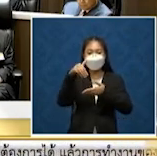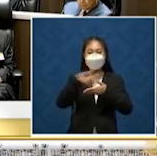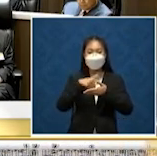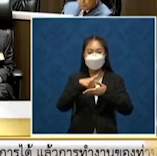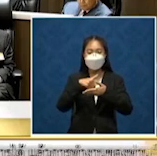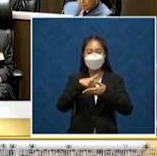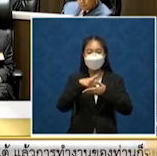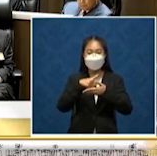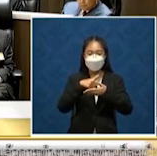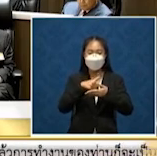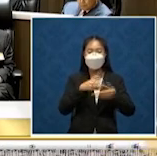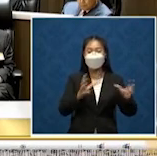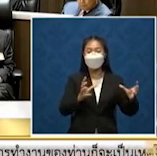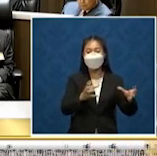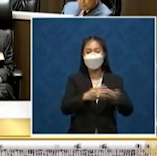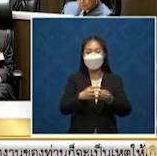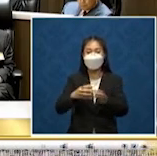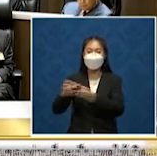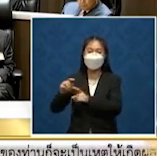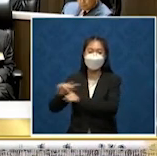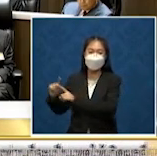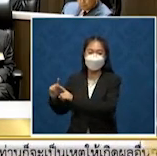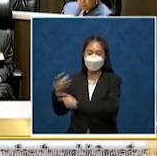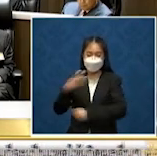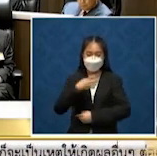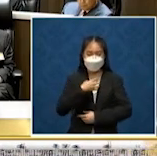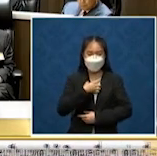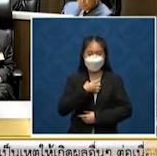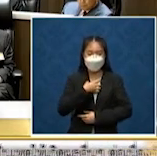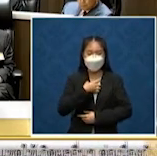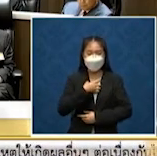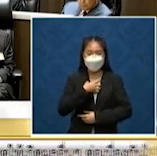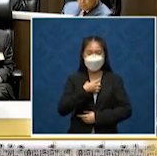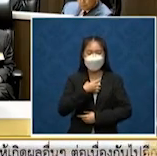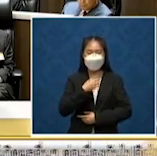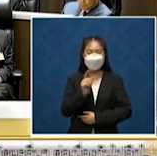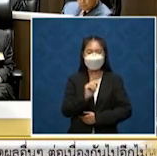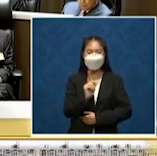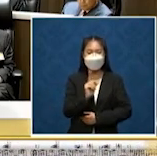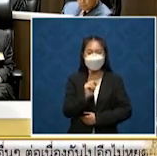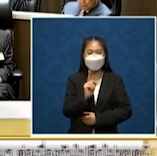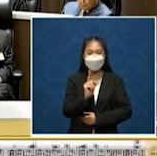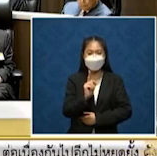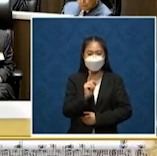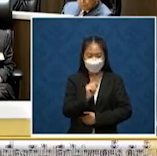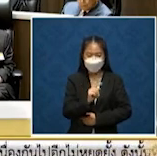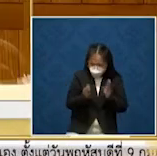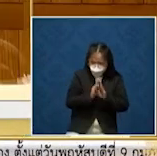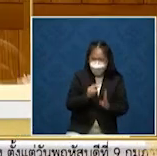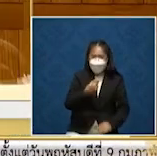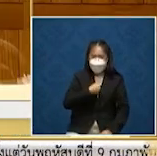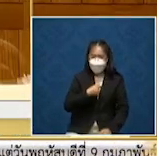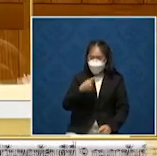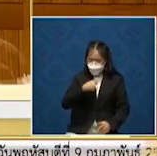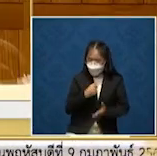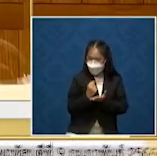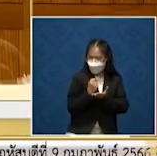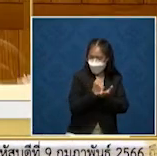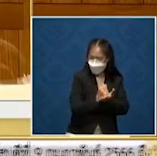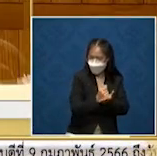ครติดตามเนี่ยจะได้เห็นว่าบางช่วงในที่ท่านนายกชี้แจงก็มีการยกข้อมูลเปรียบเทียบด้วยแต่ว่าหล